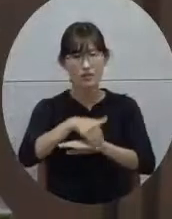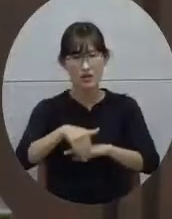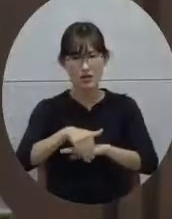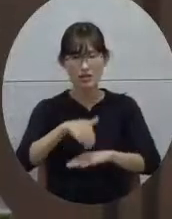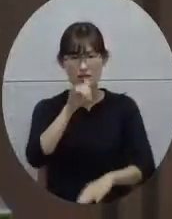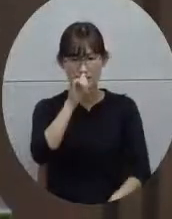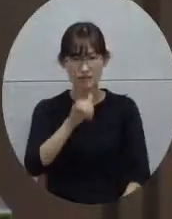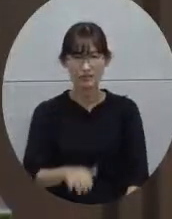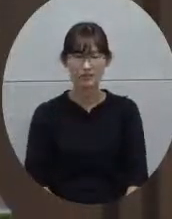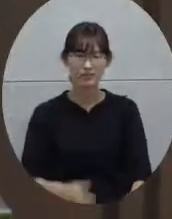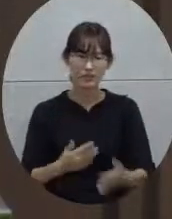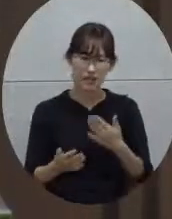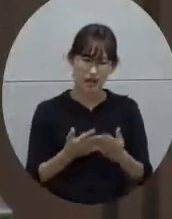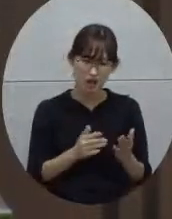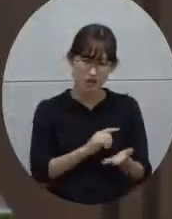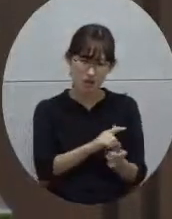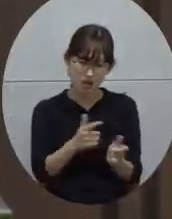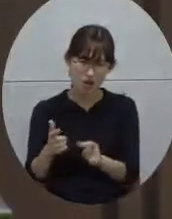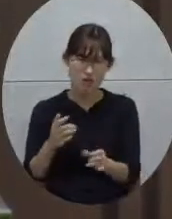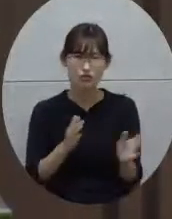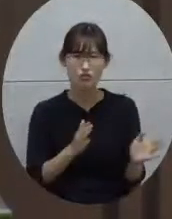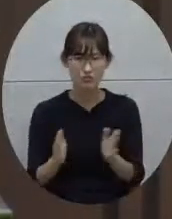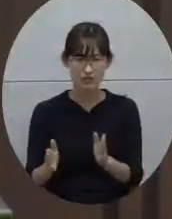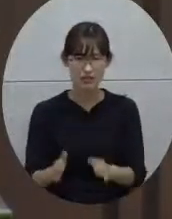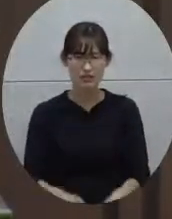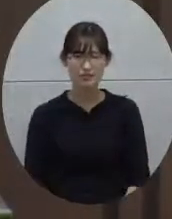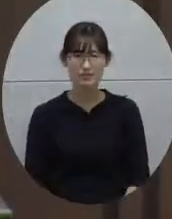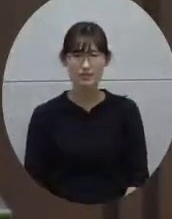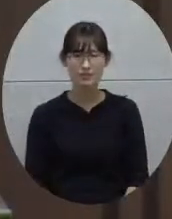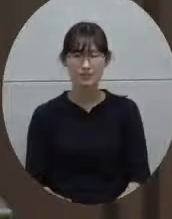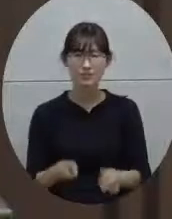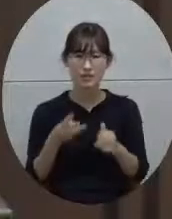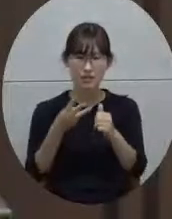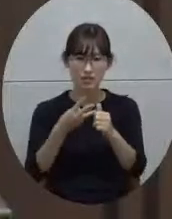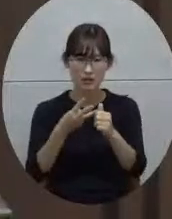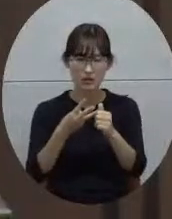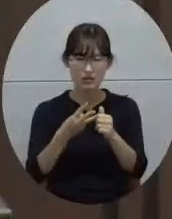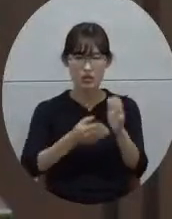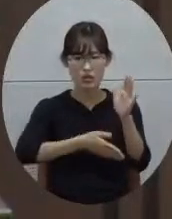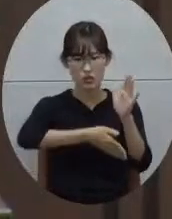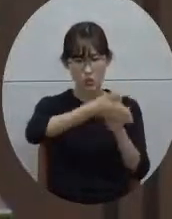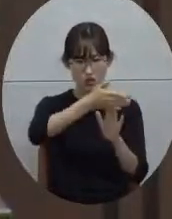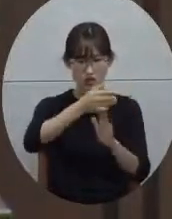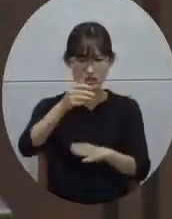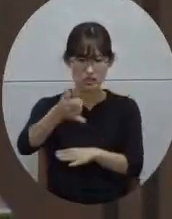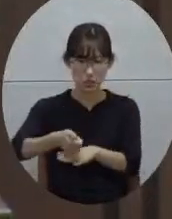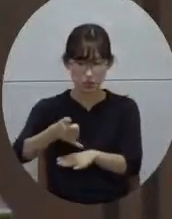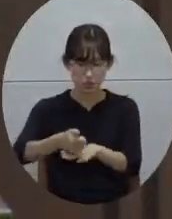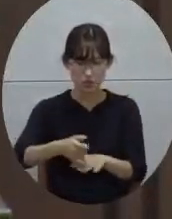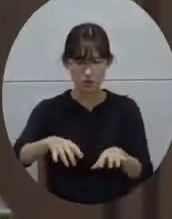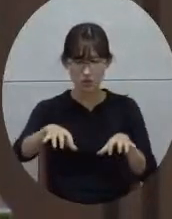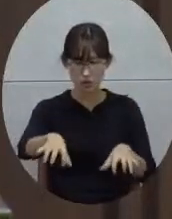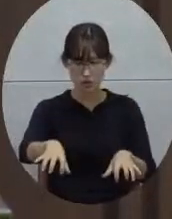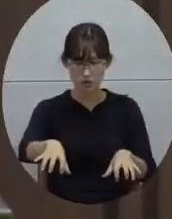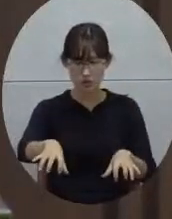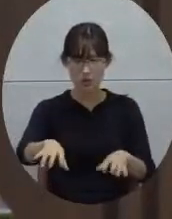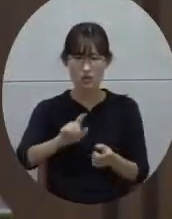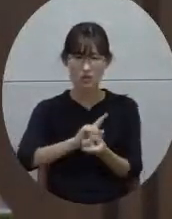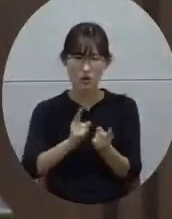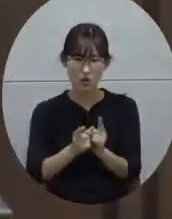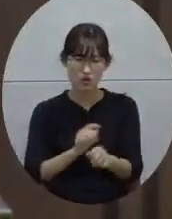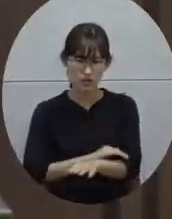공간을 조성하겠습니다. 셋째, 도농이 어우러진 상생 발전 도시를